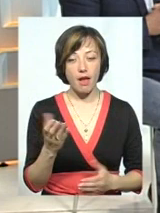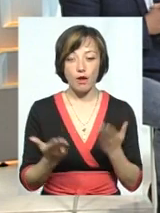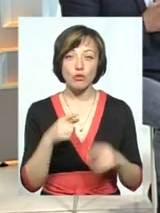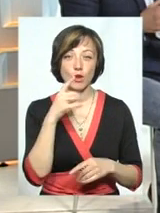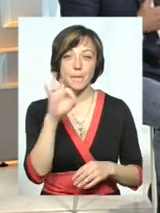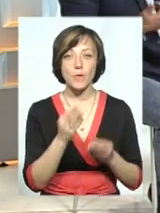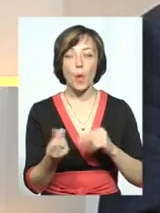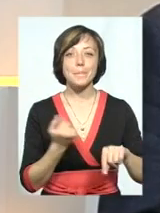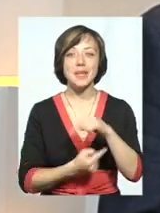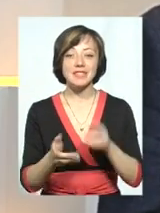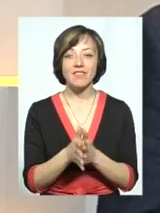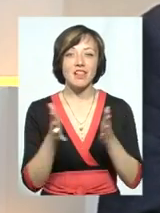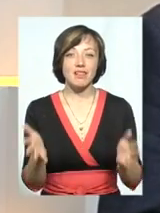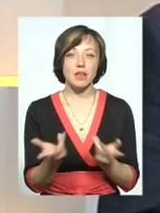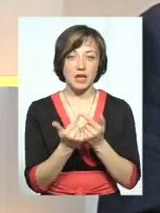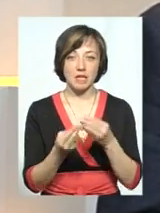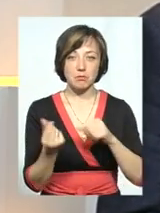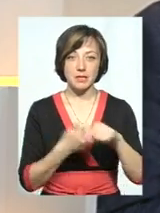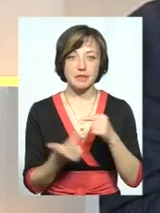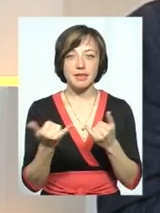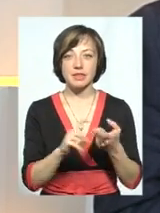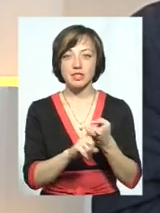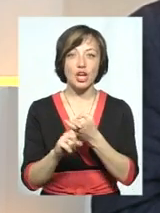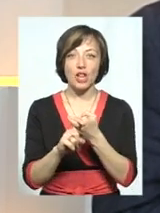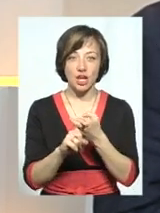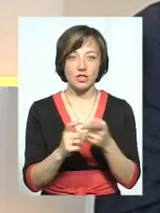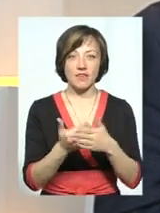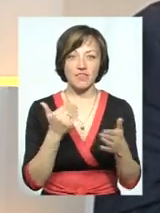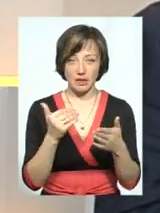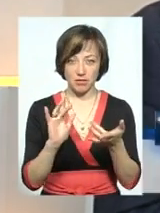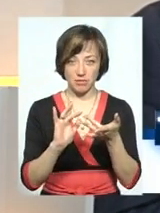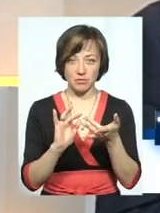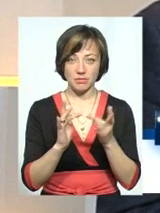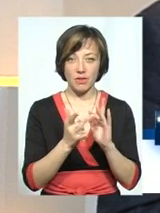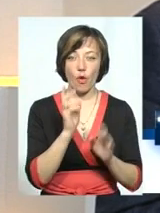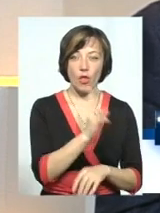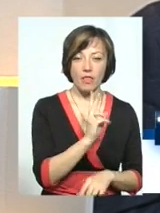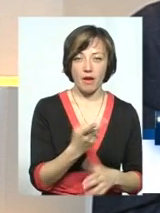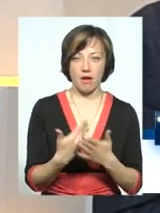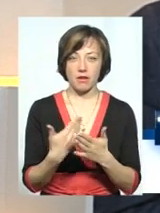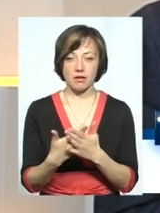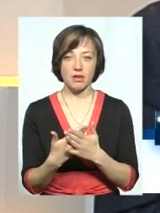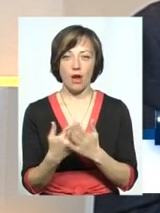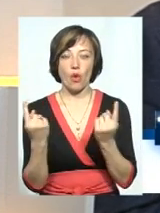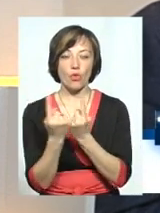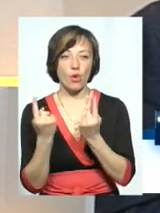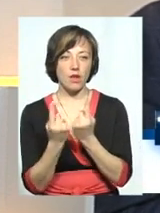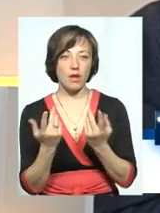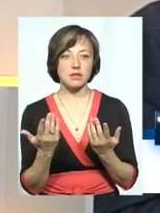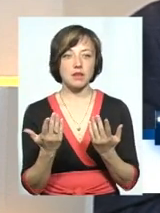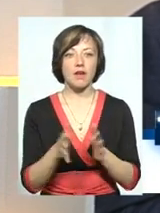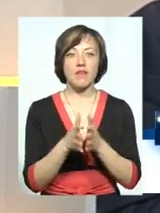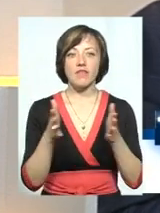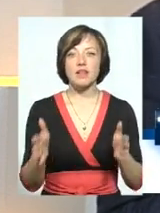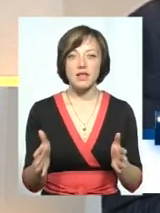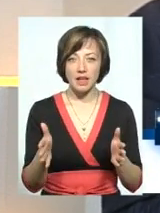бізнес, велика кількість бізнесу дійсно зараз залежить українського від соціальних мереж, від того самого ВКонтакті, тих самих однокласників. Велика